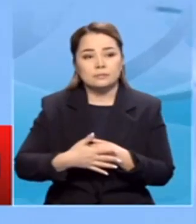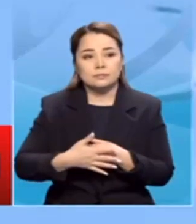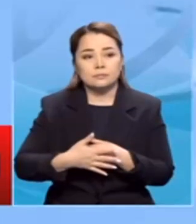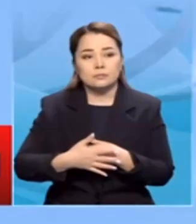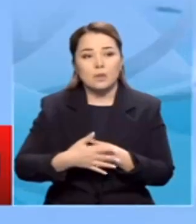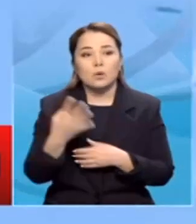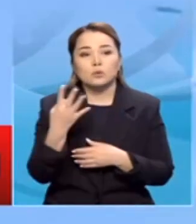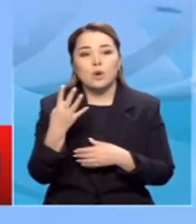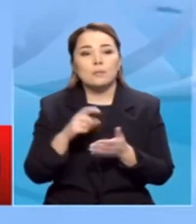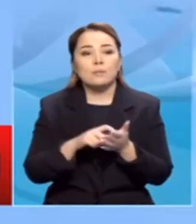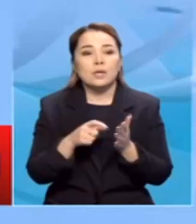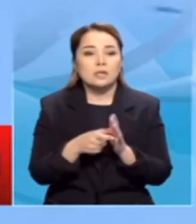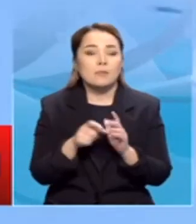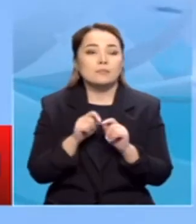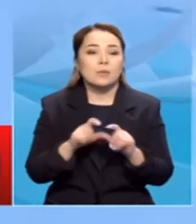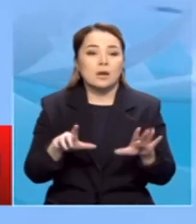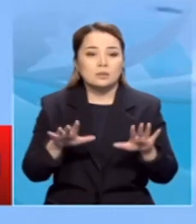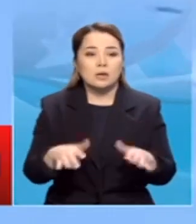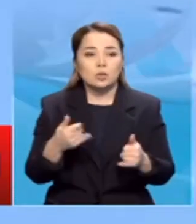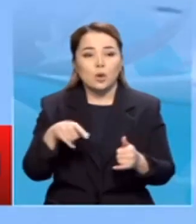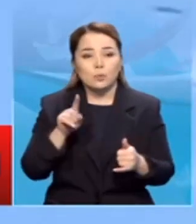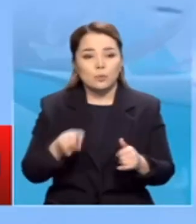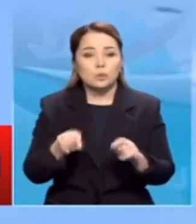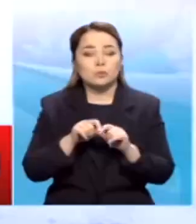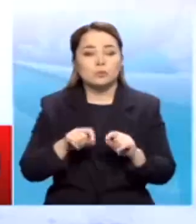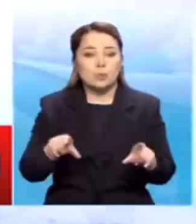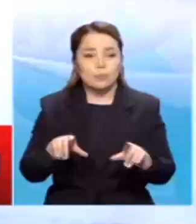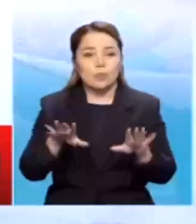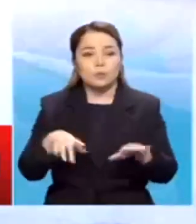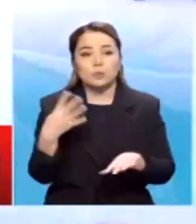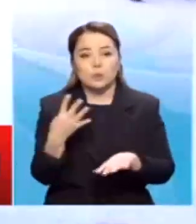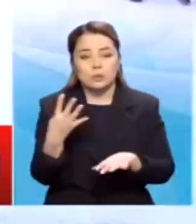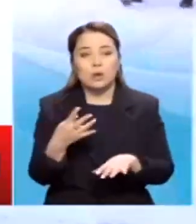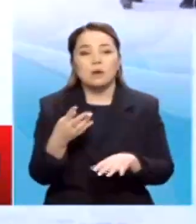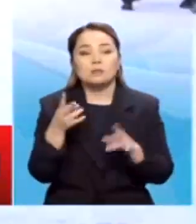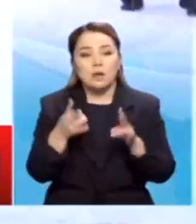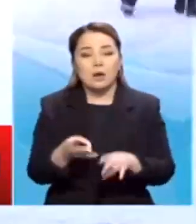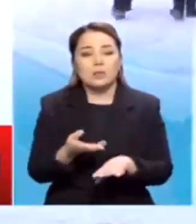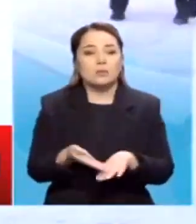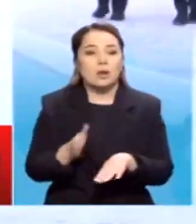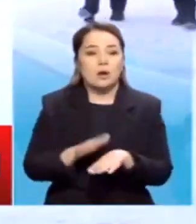орталығындағы 4-ші мектепте болған. Қазір жарақат алған 2 бала жансақтау бөлімінде жатыр.